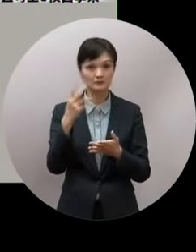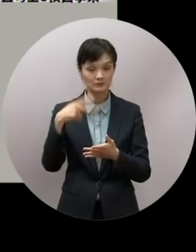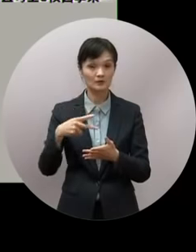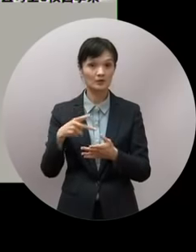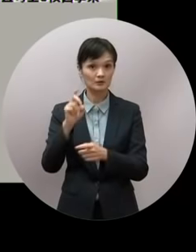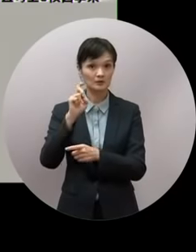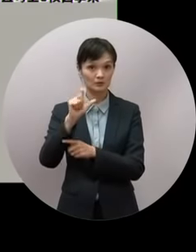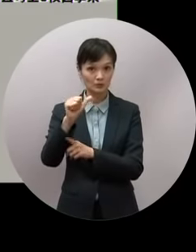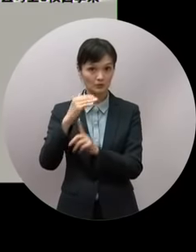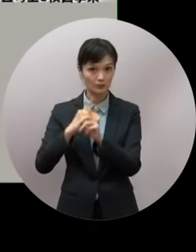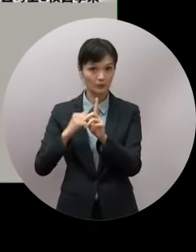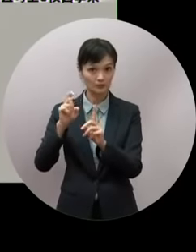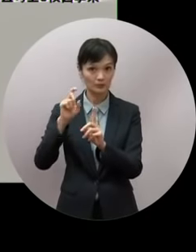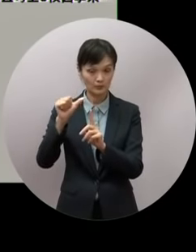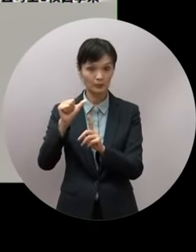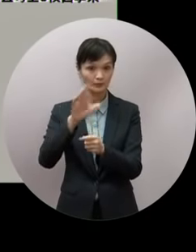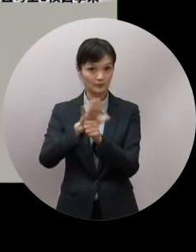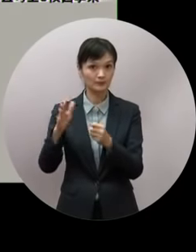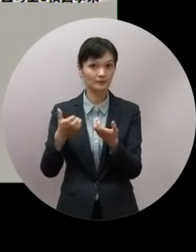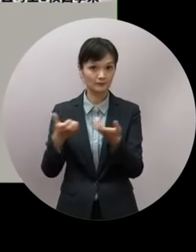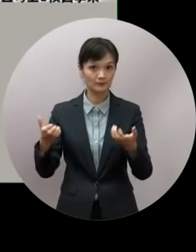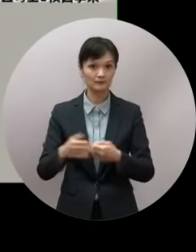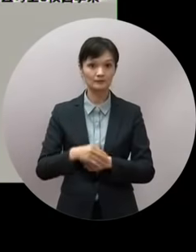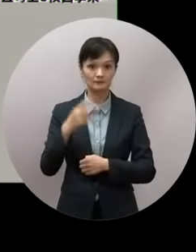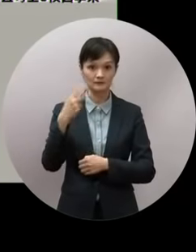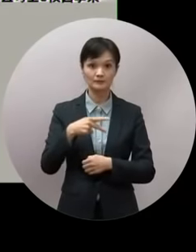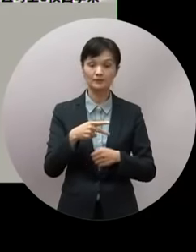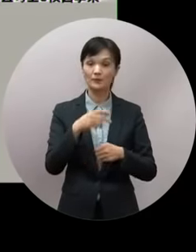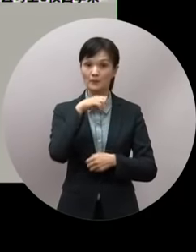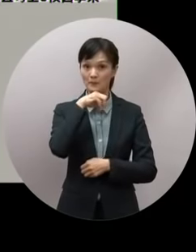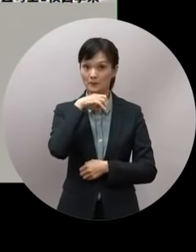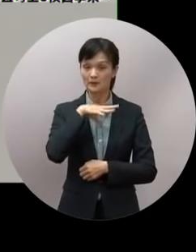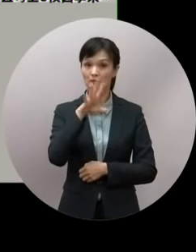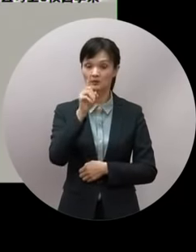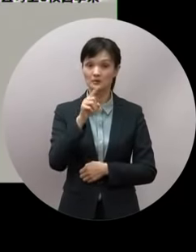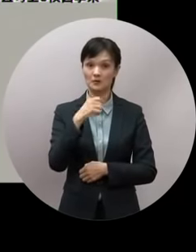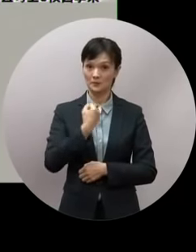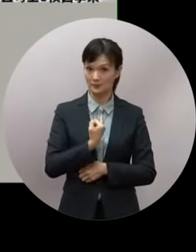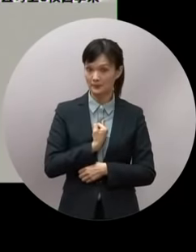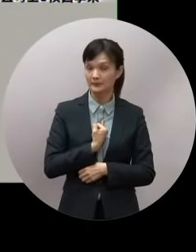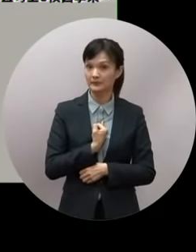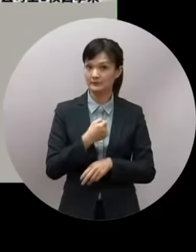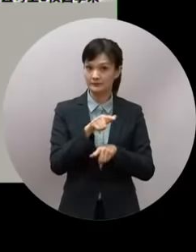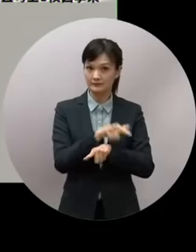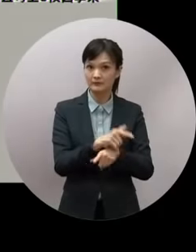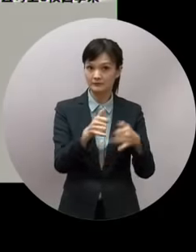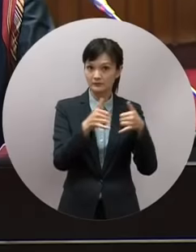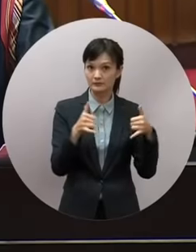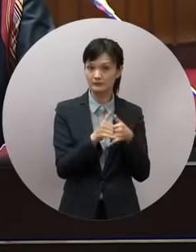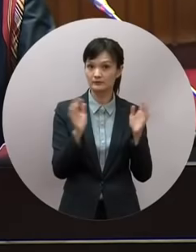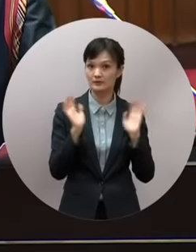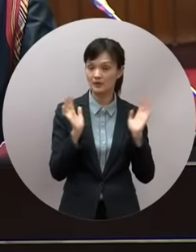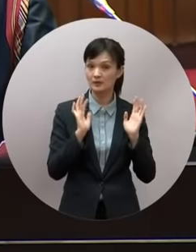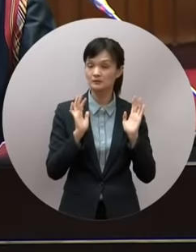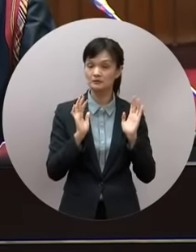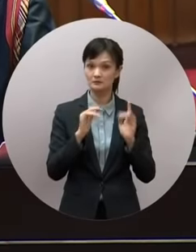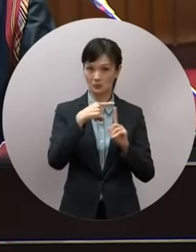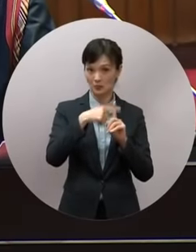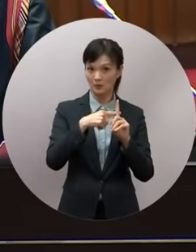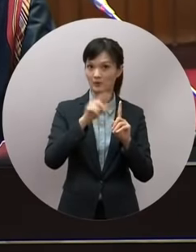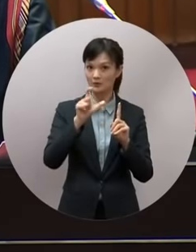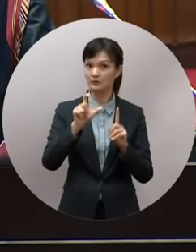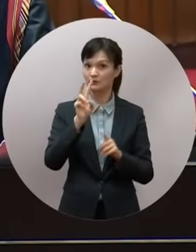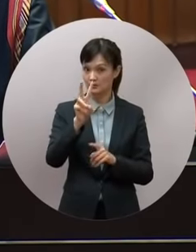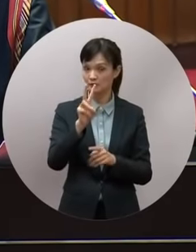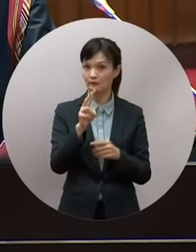东高中的原住民小清华实验专班的卑南族孩子林敏轩，他也拿到了62几分。所以用